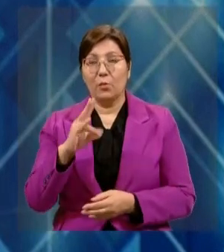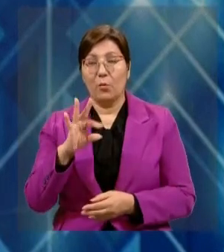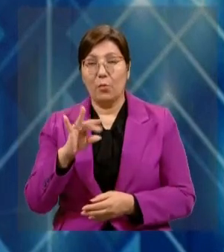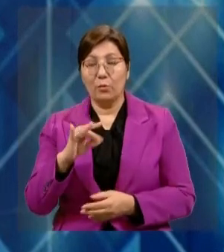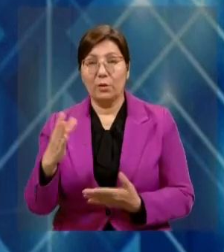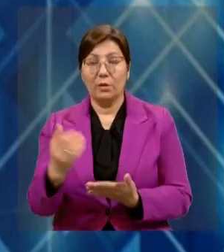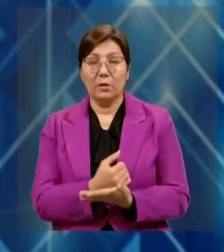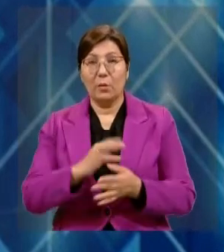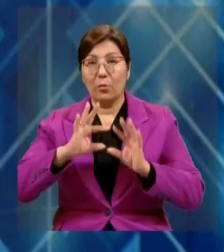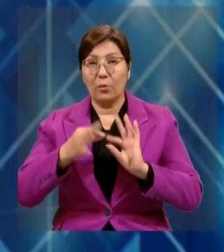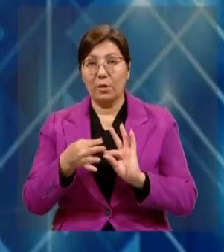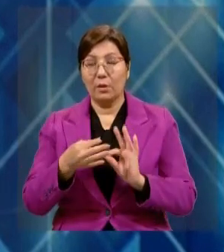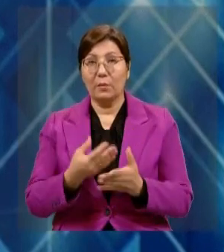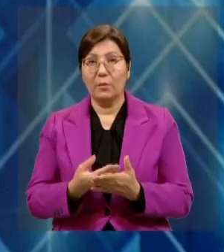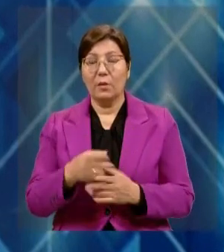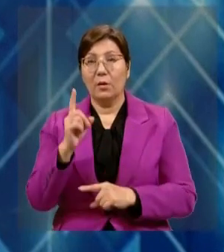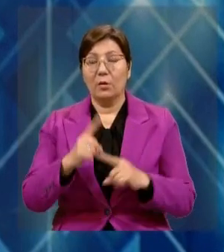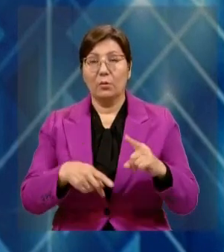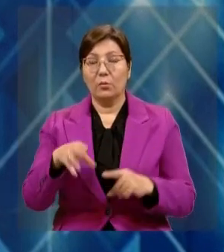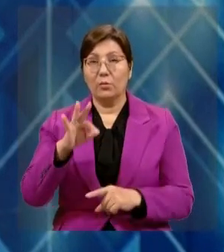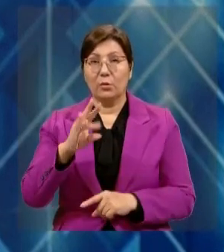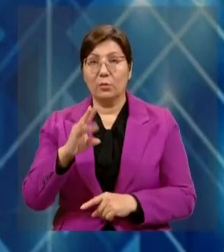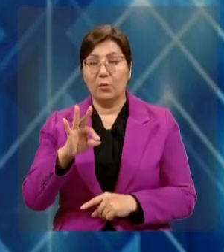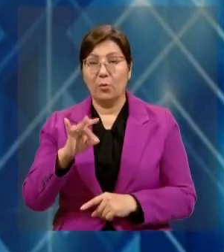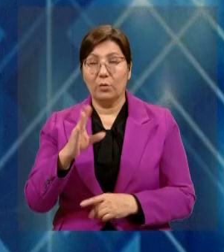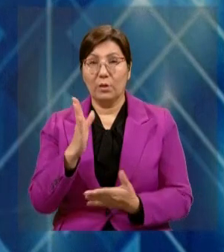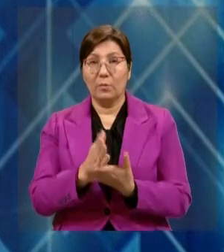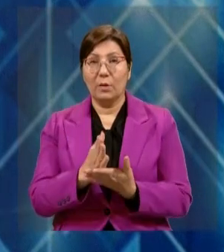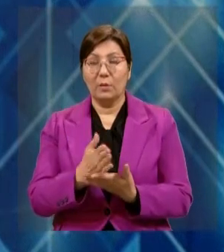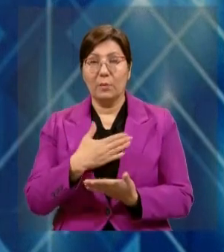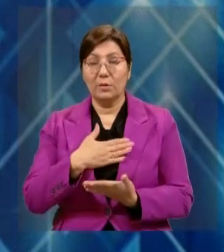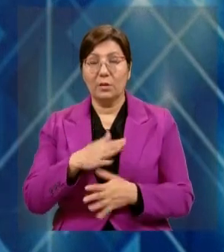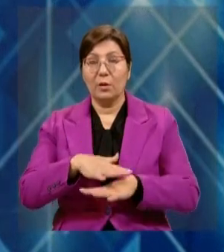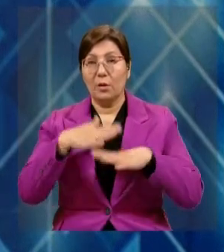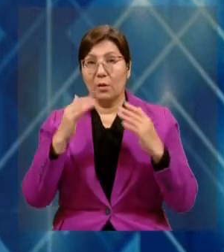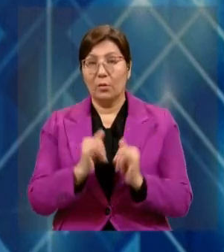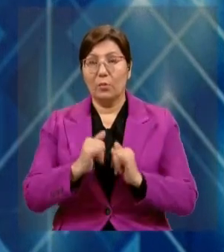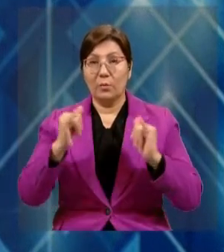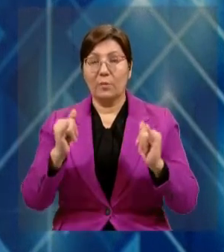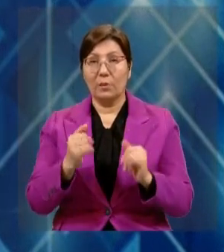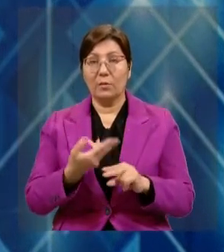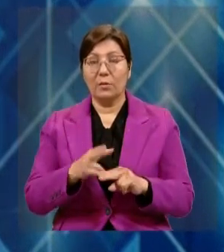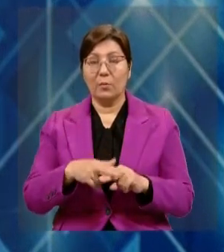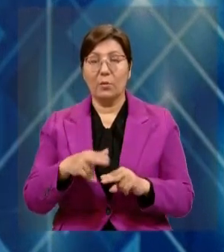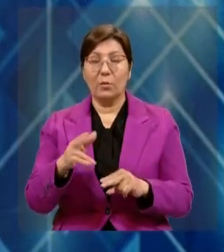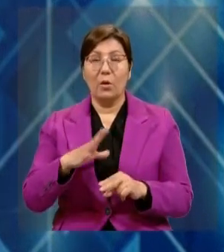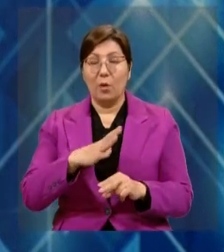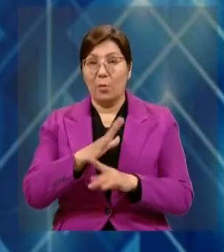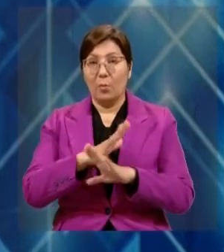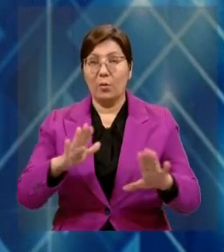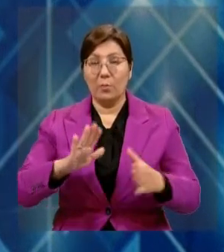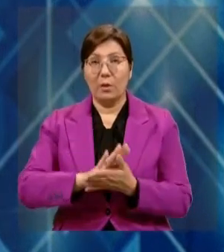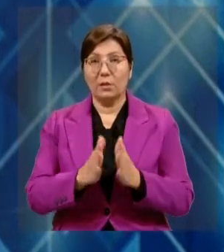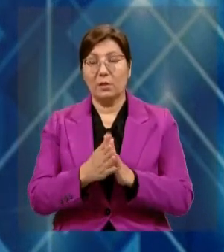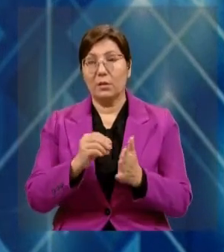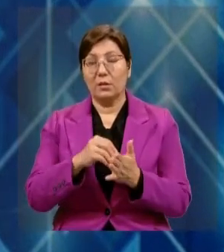қиын. Туыстық донор деген бар, туыстық донор бізде көп дамыған Қазақстанда. Ол болмаған жағдайда біз осы